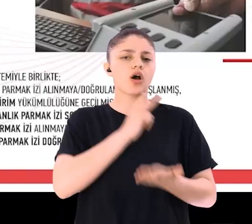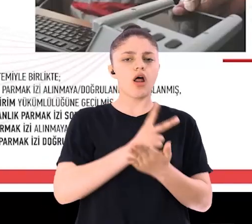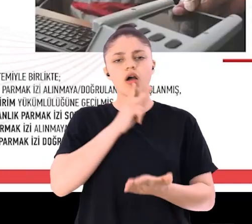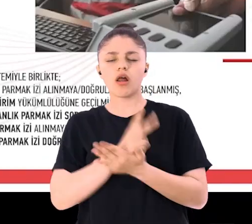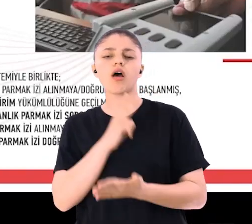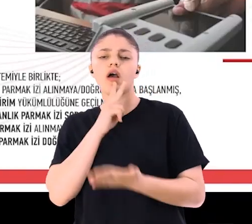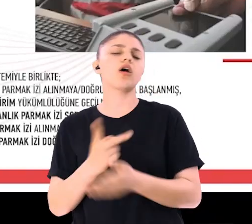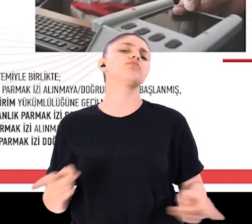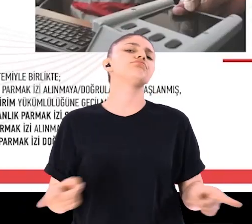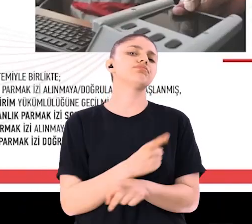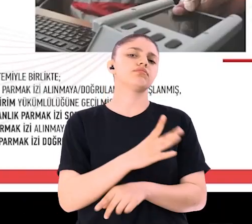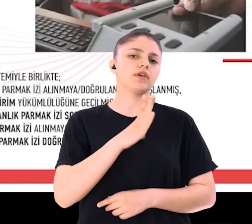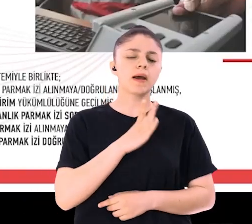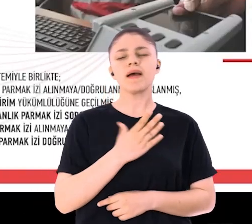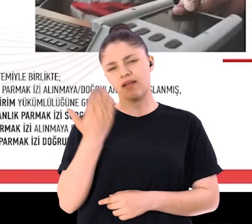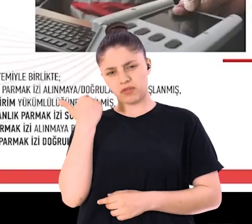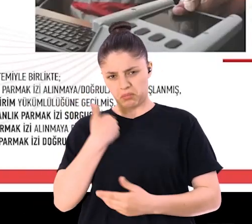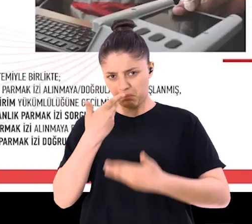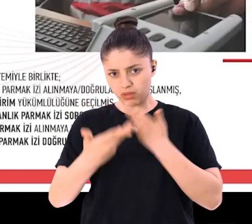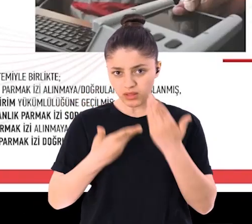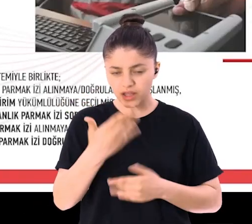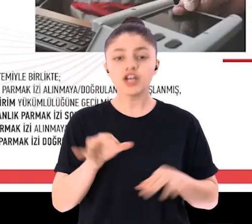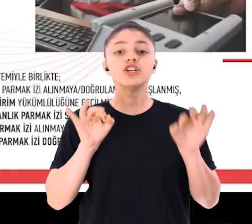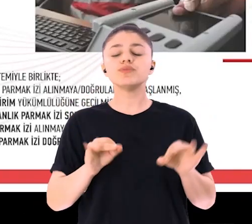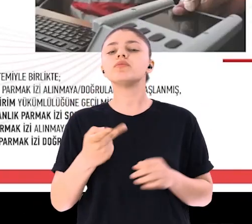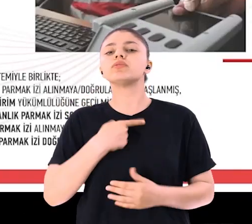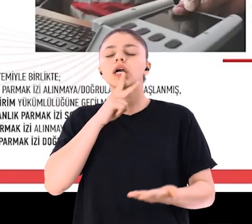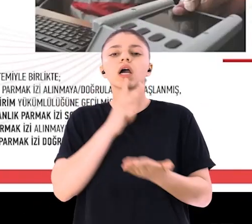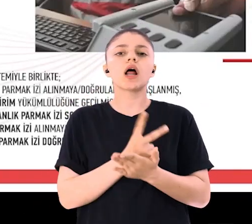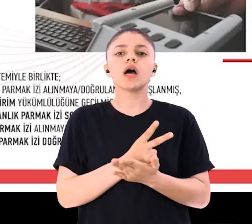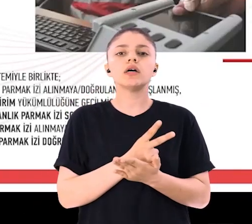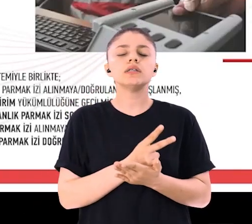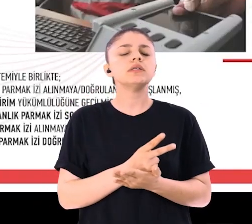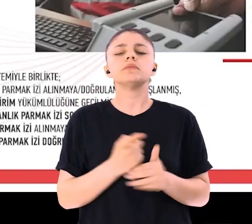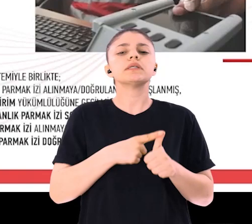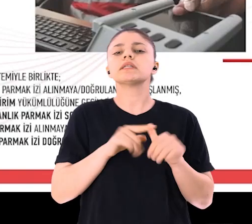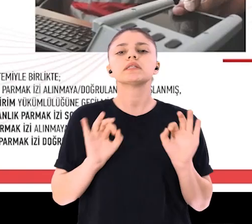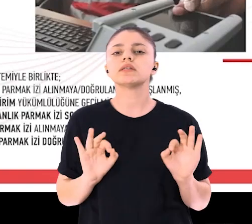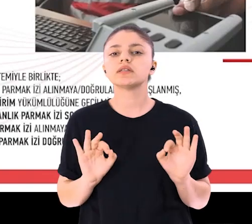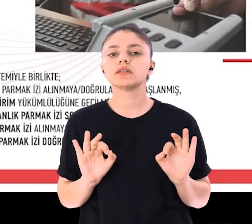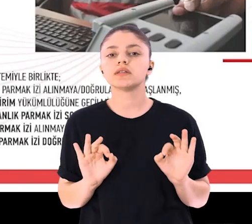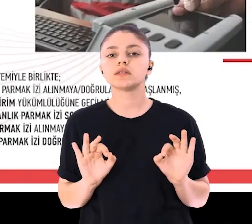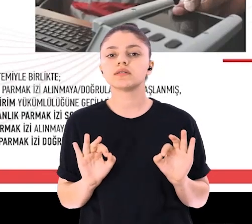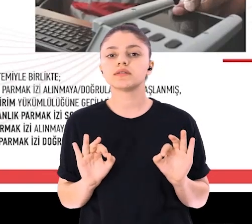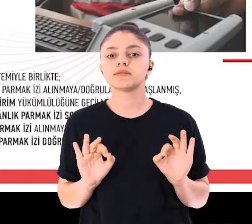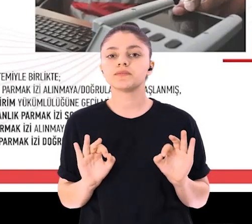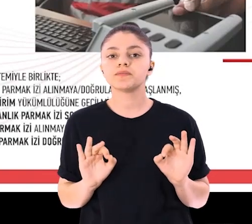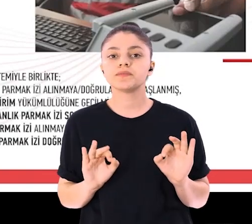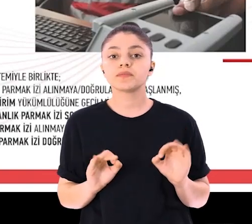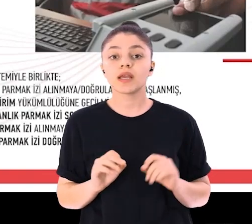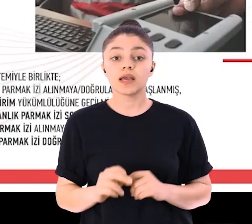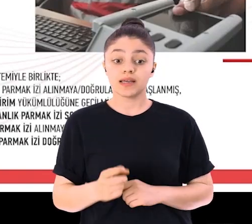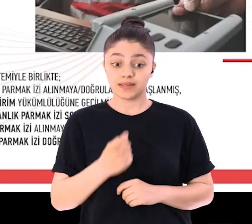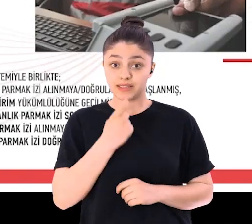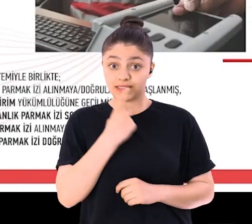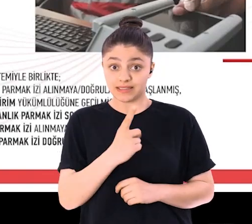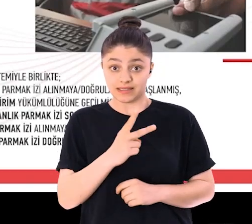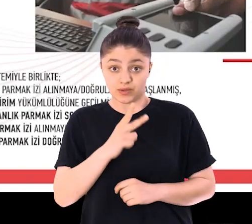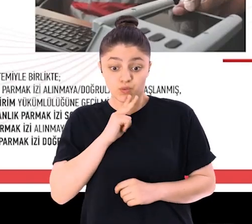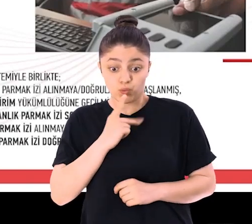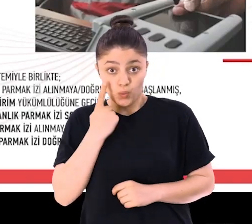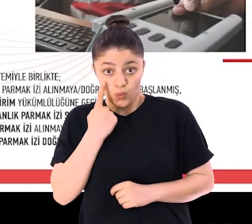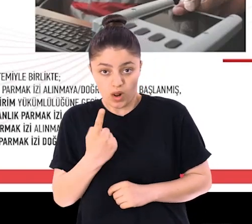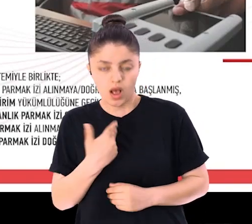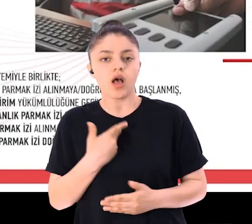aldığımız kararlar var. Geçen gün söyledim. Şimdi aldığımız kararlardan bir tanesi şu. Bunu da yıl sonu itibariyle